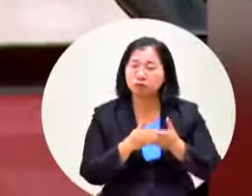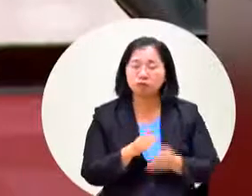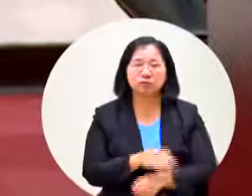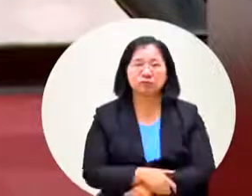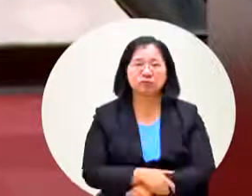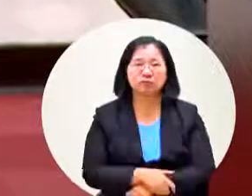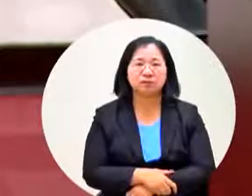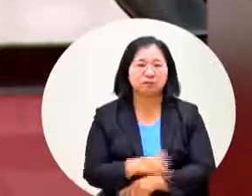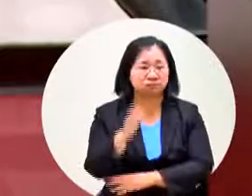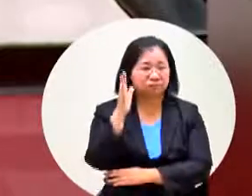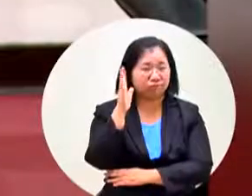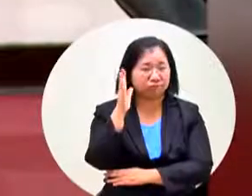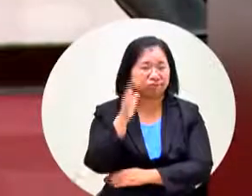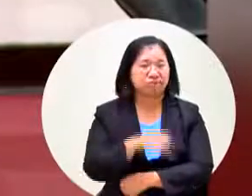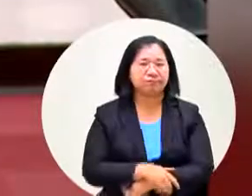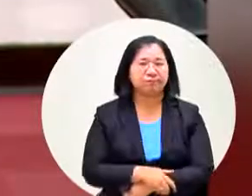吼